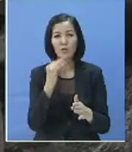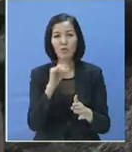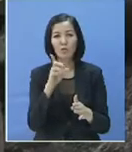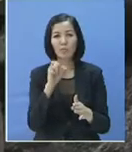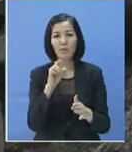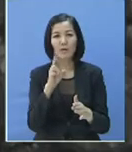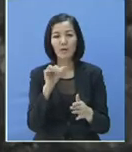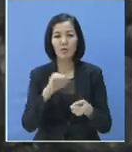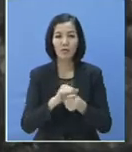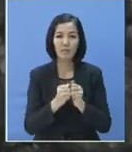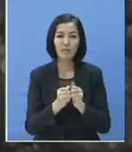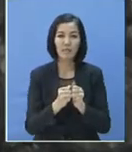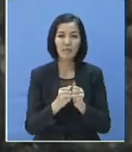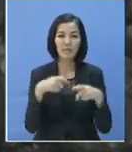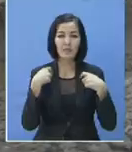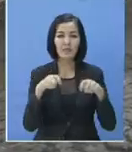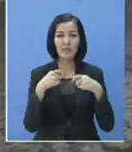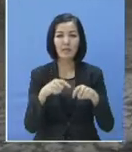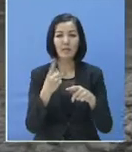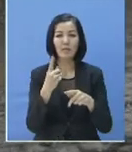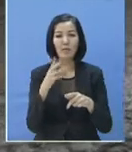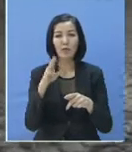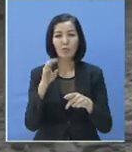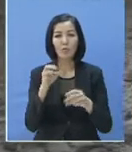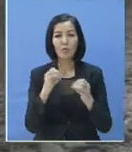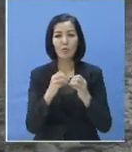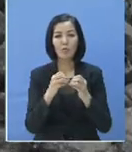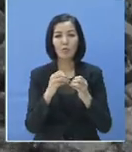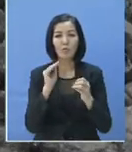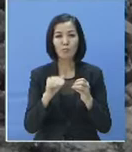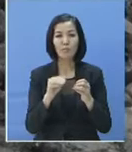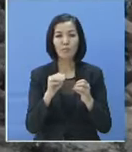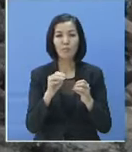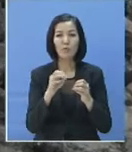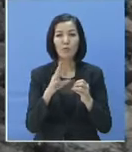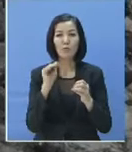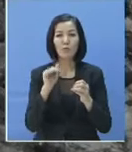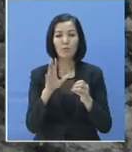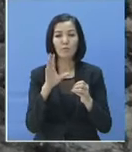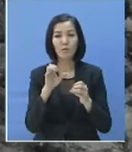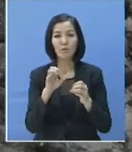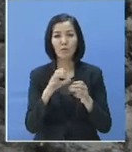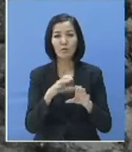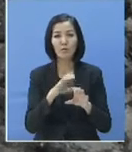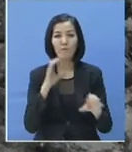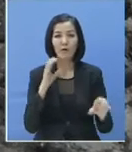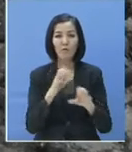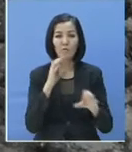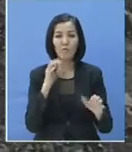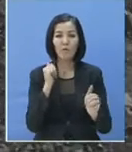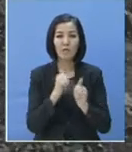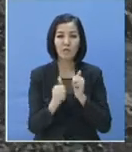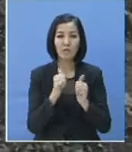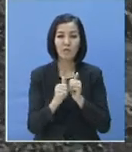сатылады. Баға қалыпты, әр тоннасы 13,5 мың теңгеден. Тұйыққа күн аралатып 7-де 9 вагон көмір тұрақты келіп